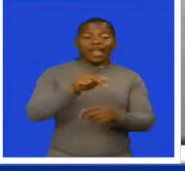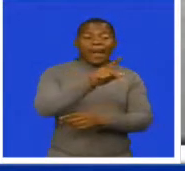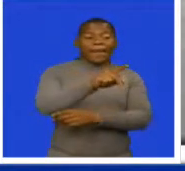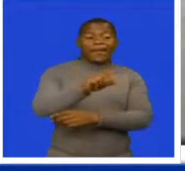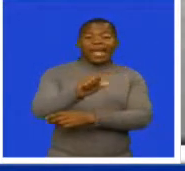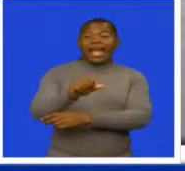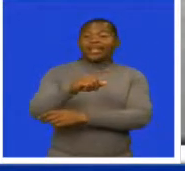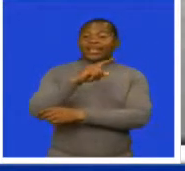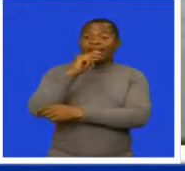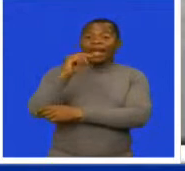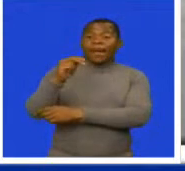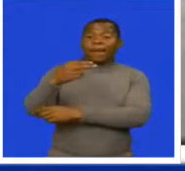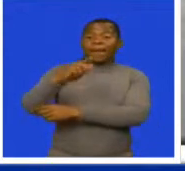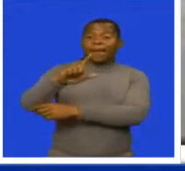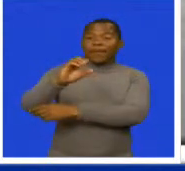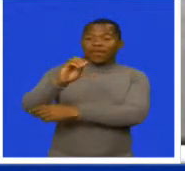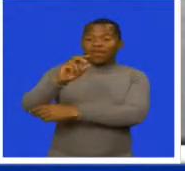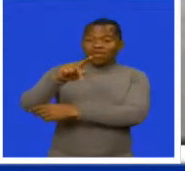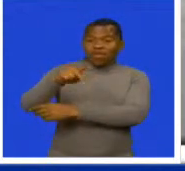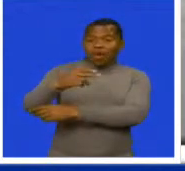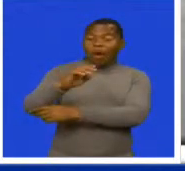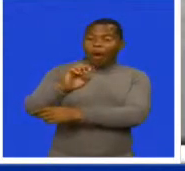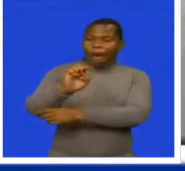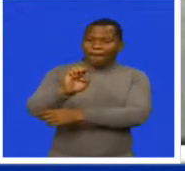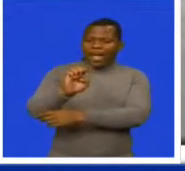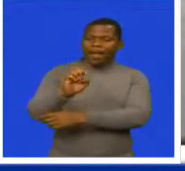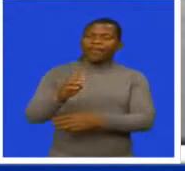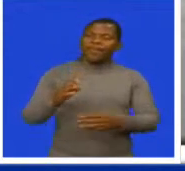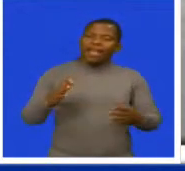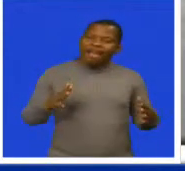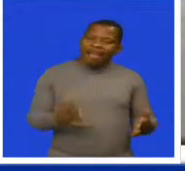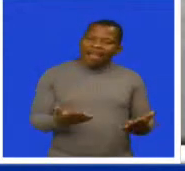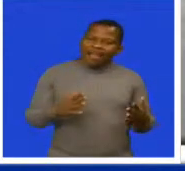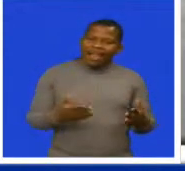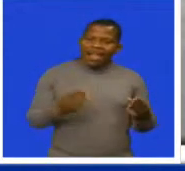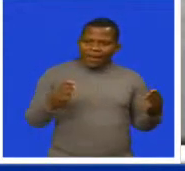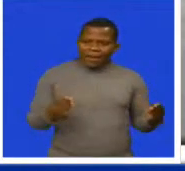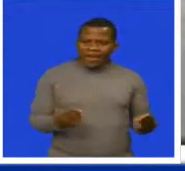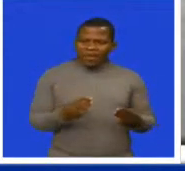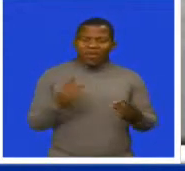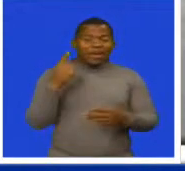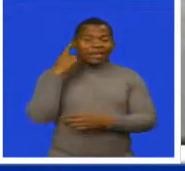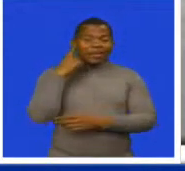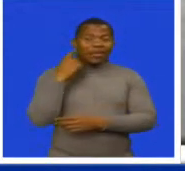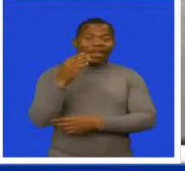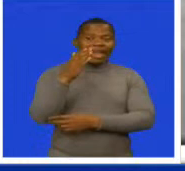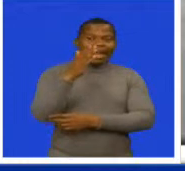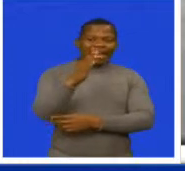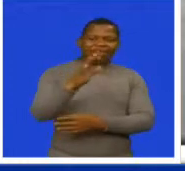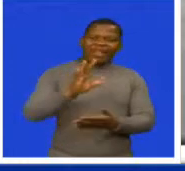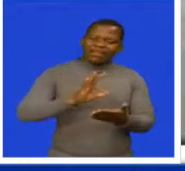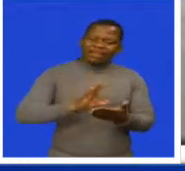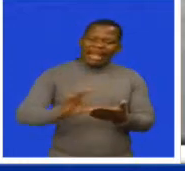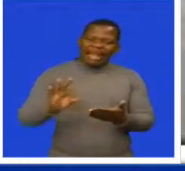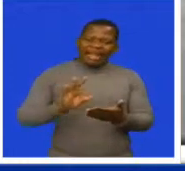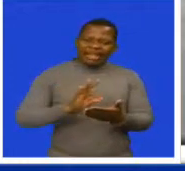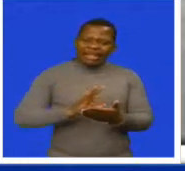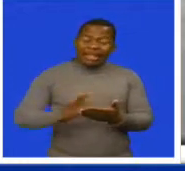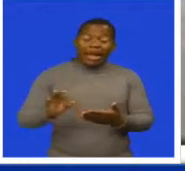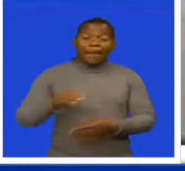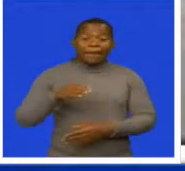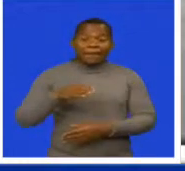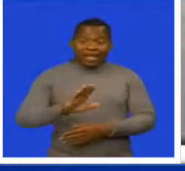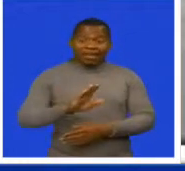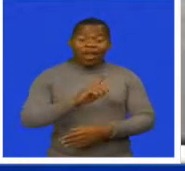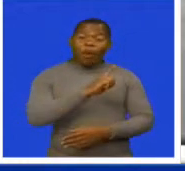sive sasesiphofanene ukuthi sitigcine sihlobile. Kanti lokuvele ngesikhathi litiko letekuvakasha kanye nesive sasesiphofanene sibutha